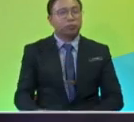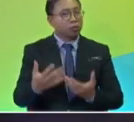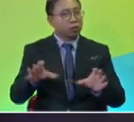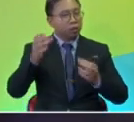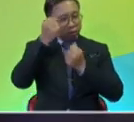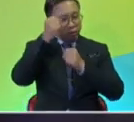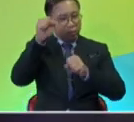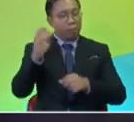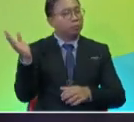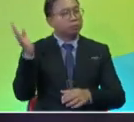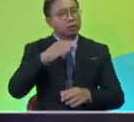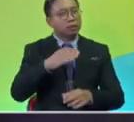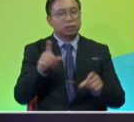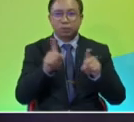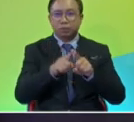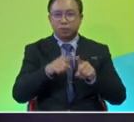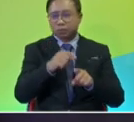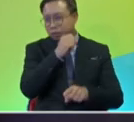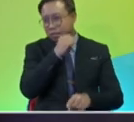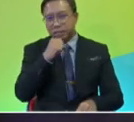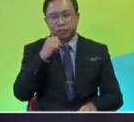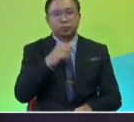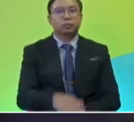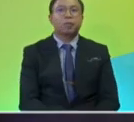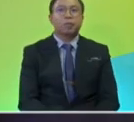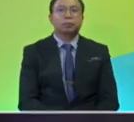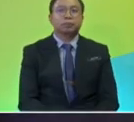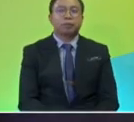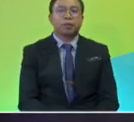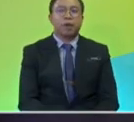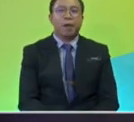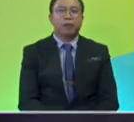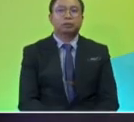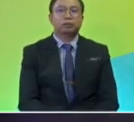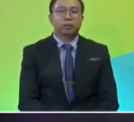bersedia Mari kita sama-sama nyanyi loceng